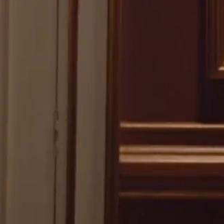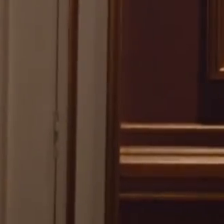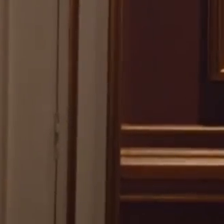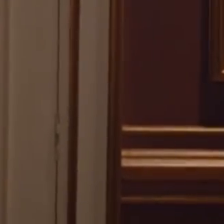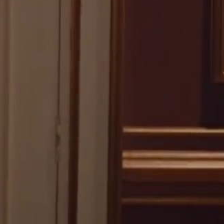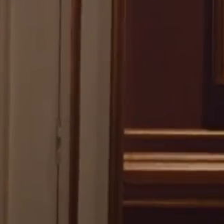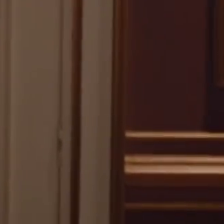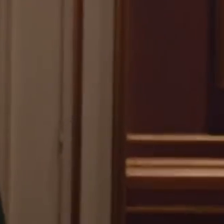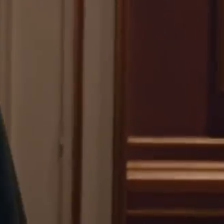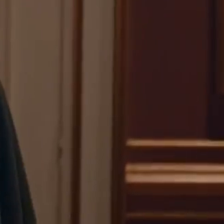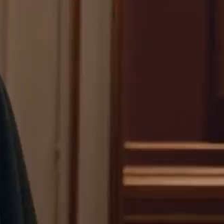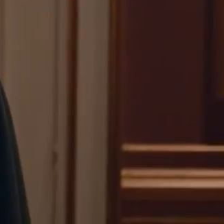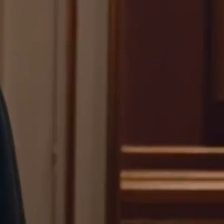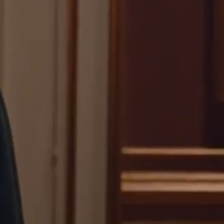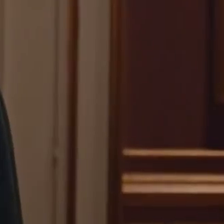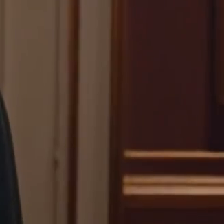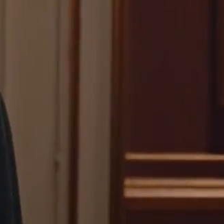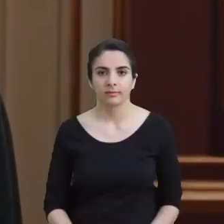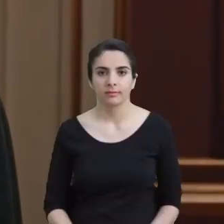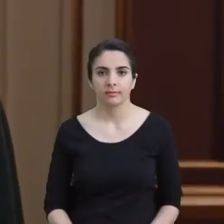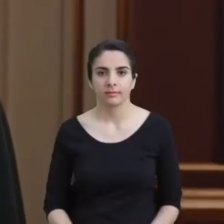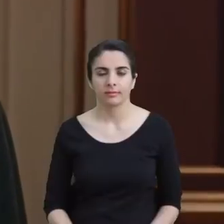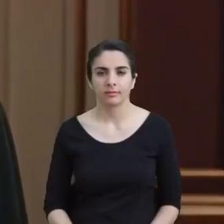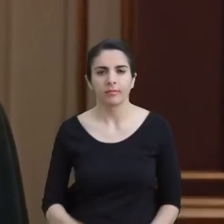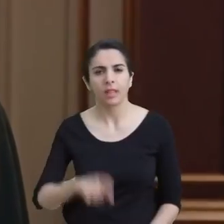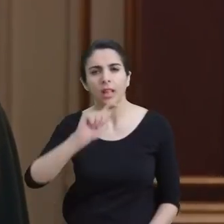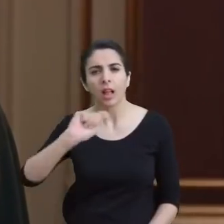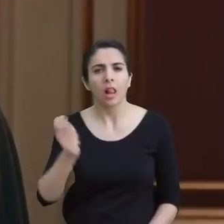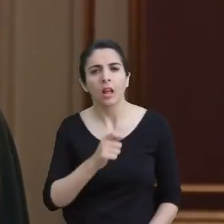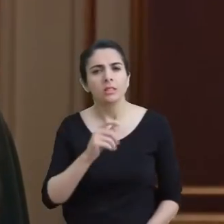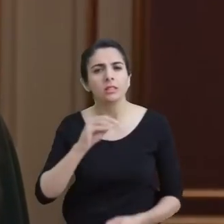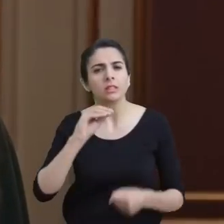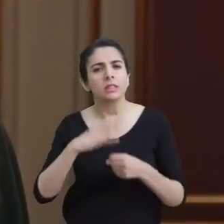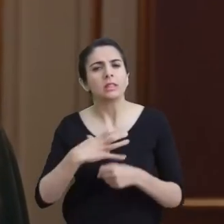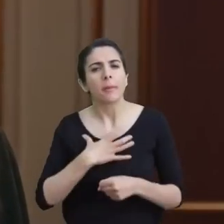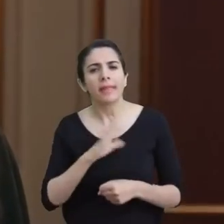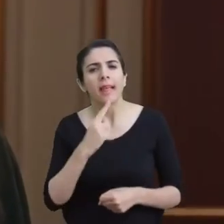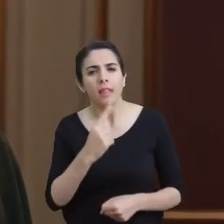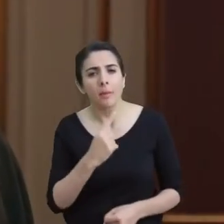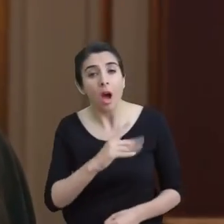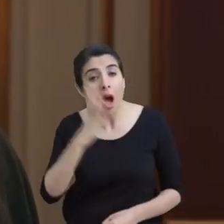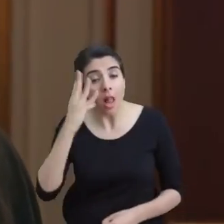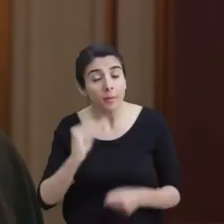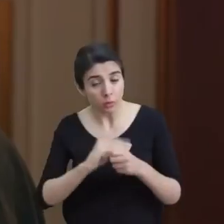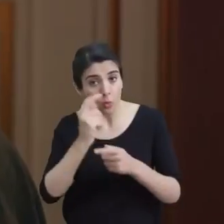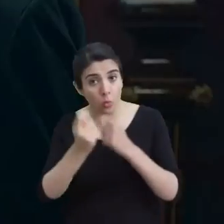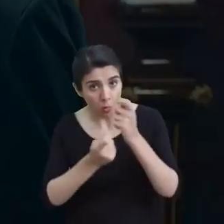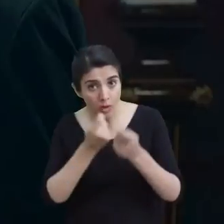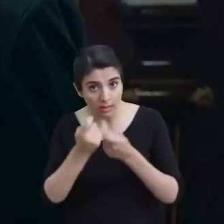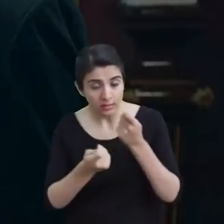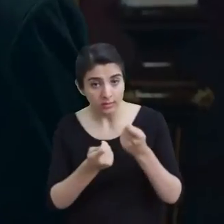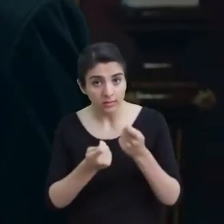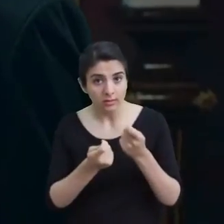arkasından kımıldamadı. Kadı kapıda geri döndü yüzünü. Kılıcın sahibi neler demiş, onu anlamaya gayret